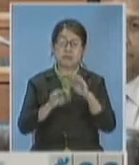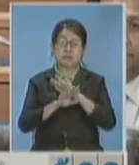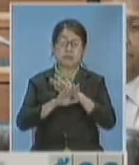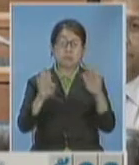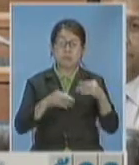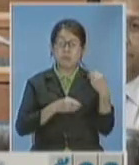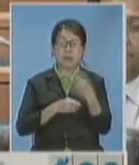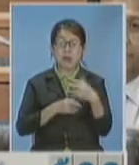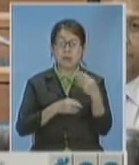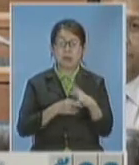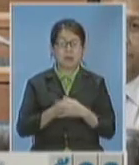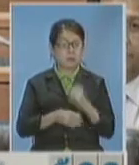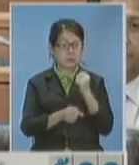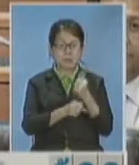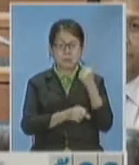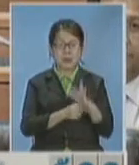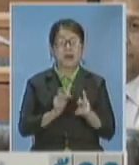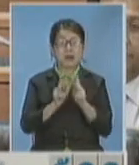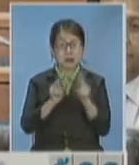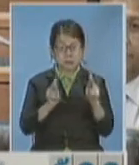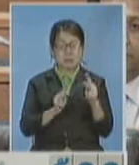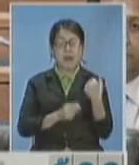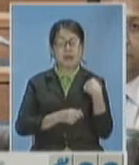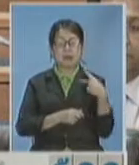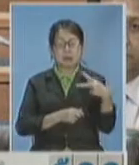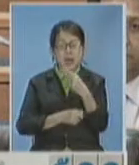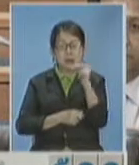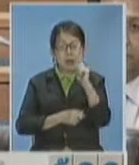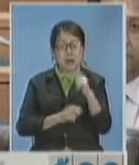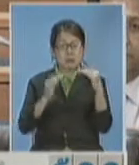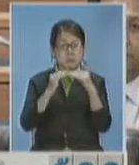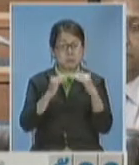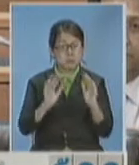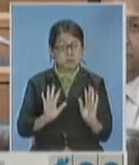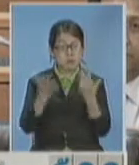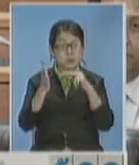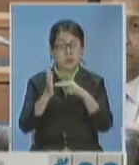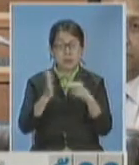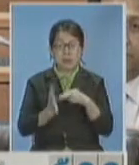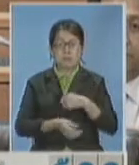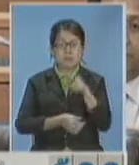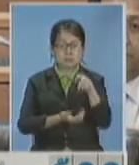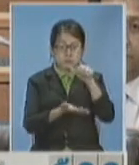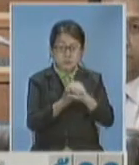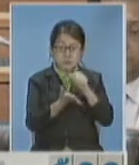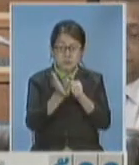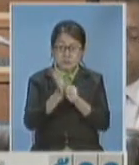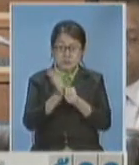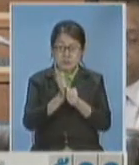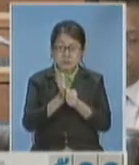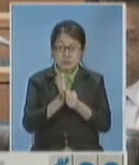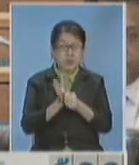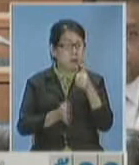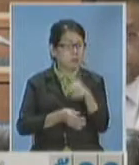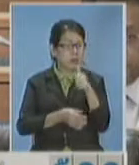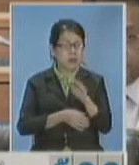ก็ไม่ได้กรรมธิการเขาจะตัดสิทธิ์ในการที่จะให้ผู้แปรยติไม่สงวนคำแปรยติก็ไม่